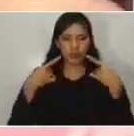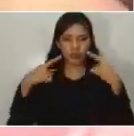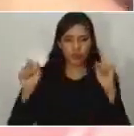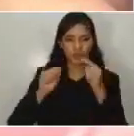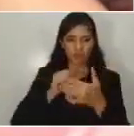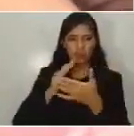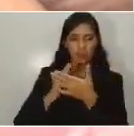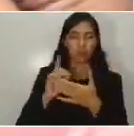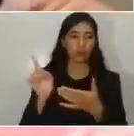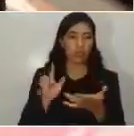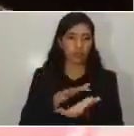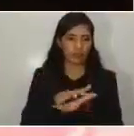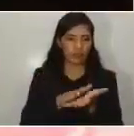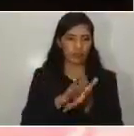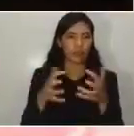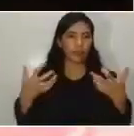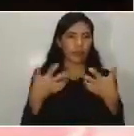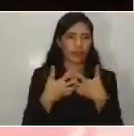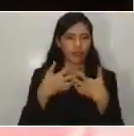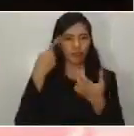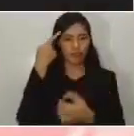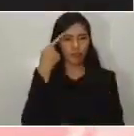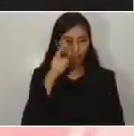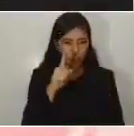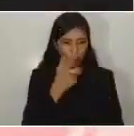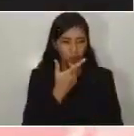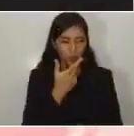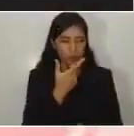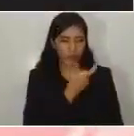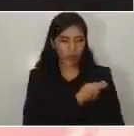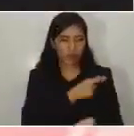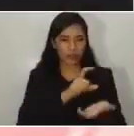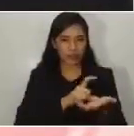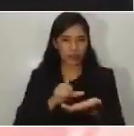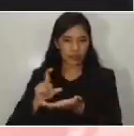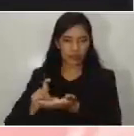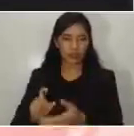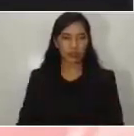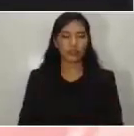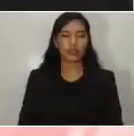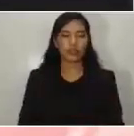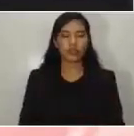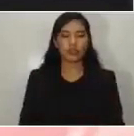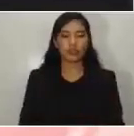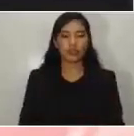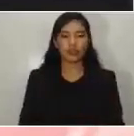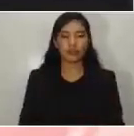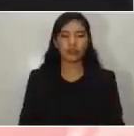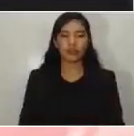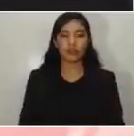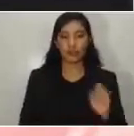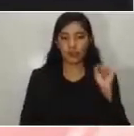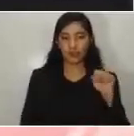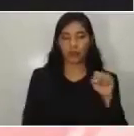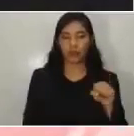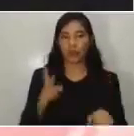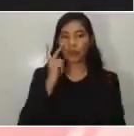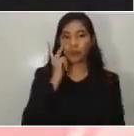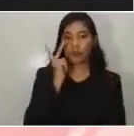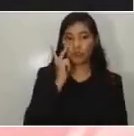efficacy rate. Okay, naisip ko Yusek Domingo kasi di ba may mga iba't ibang variants na rin na lumalabas, yung